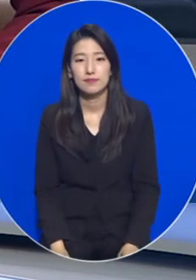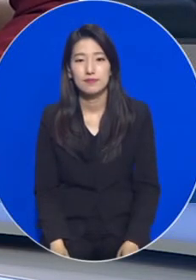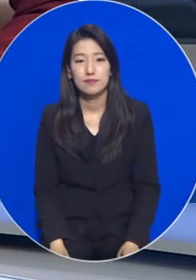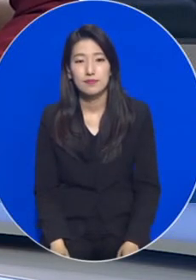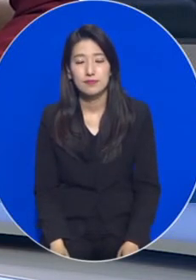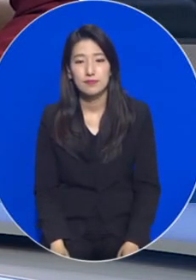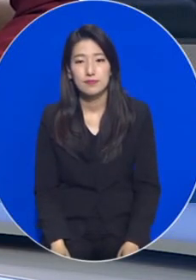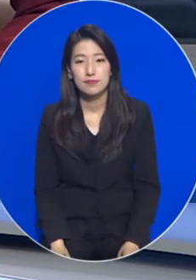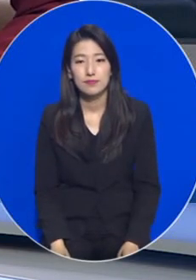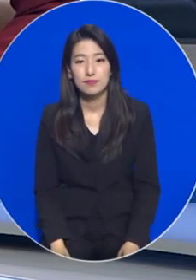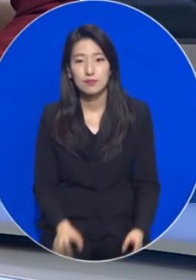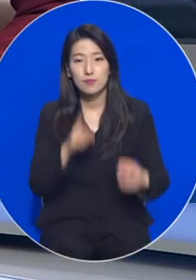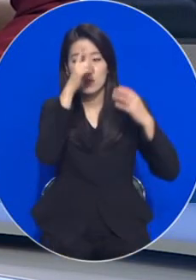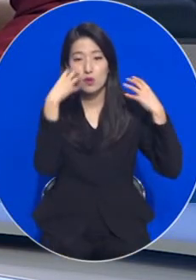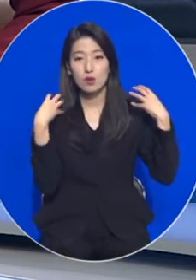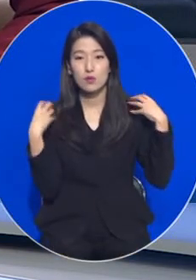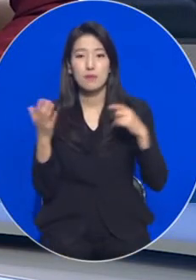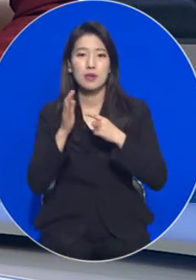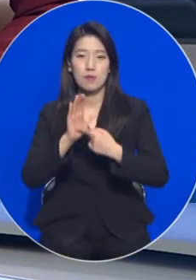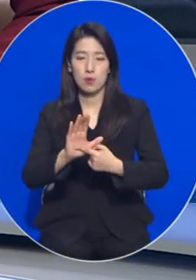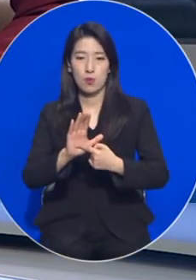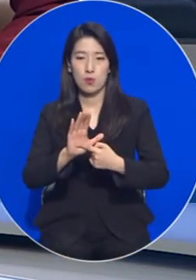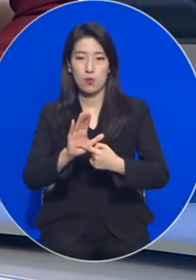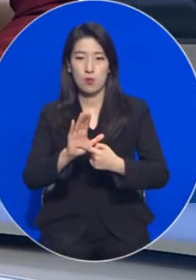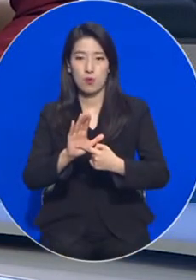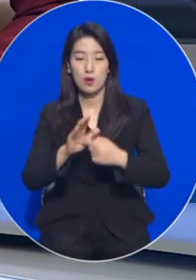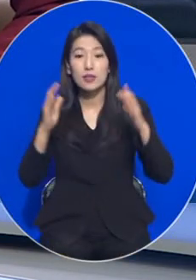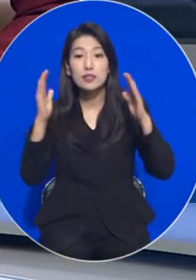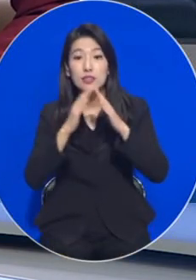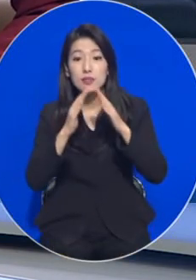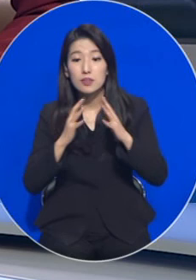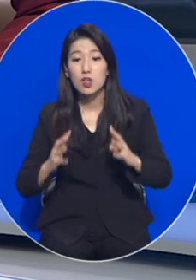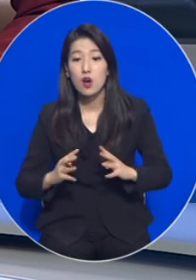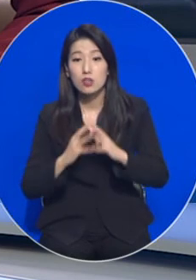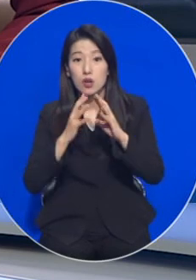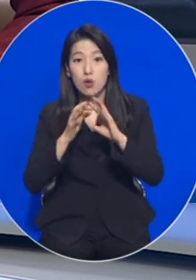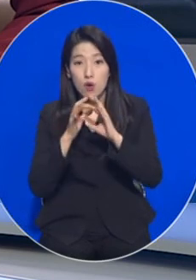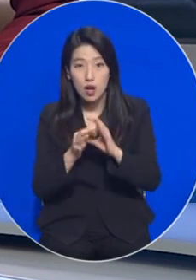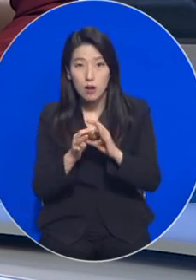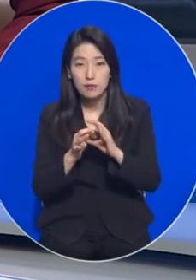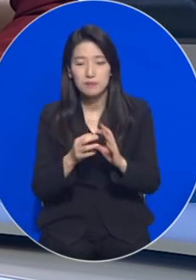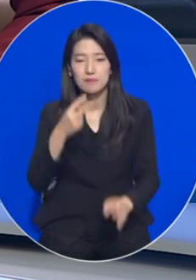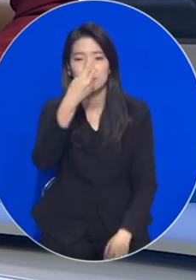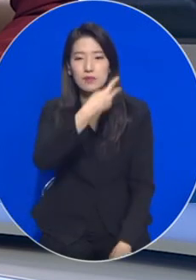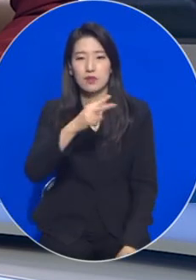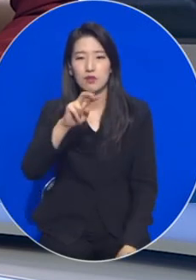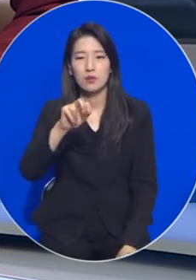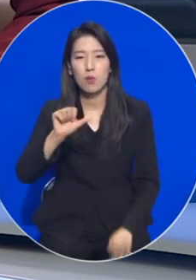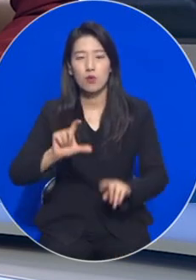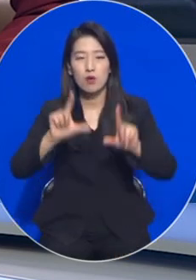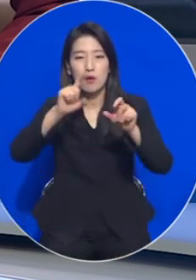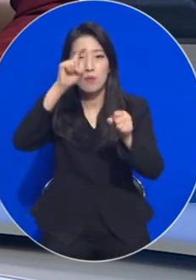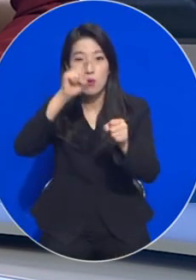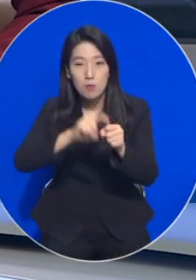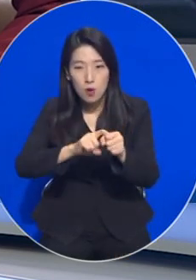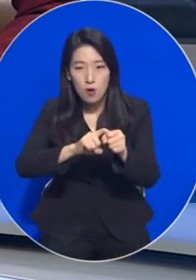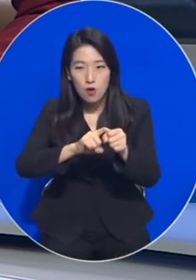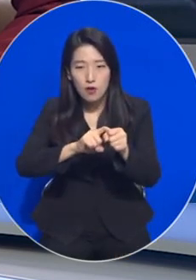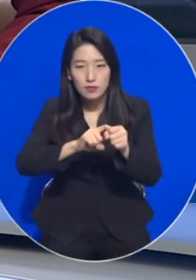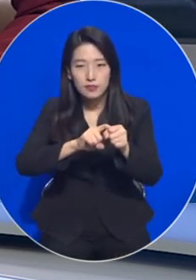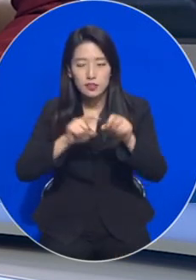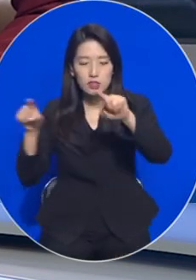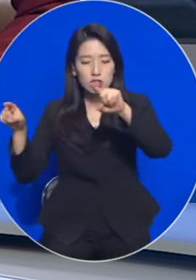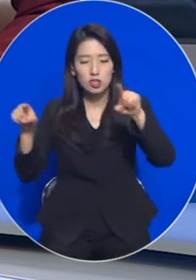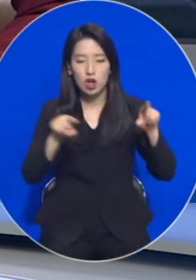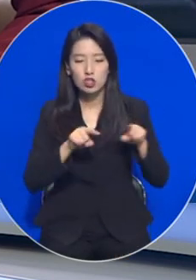정부가 오늘 역대 최대 규모의 주택 공급 대책을 발표했습니다. 2025년까지 전국 83만 가구, 서울에만